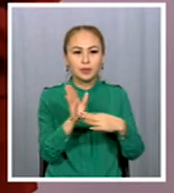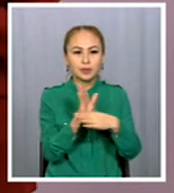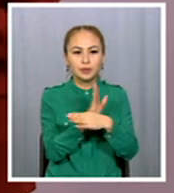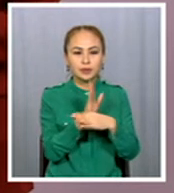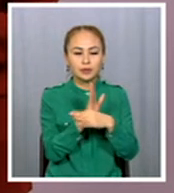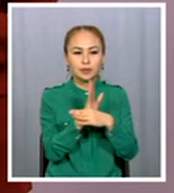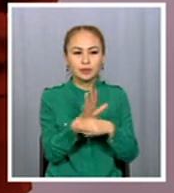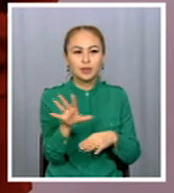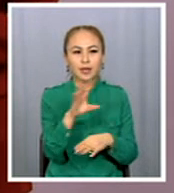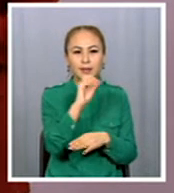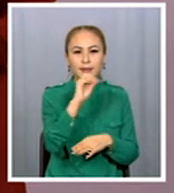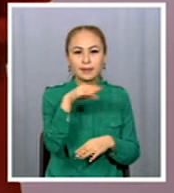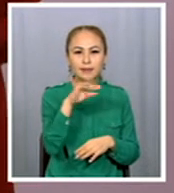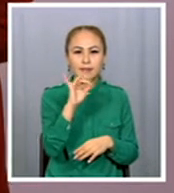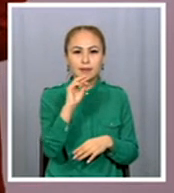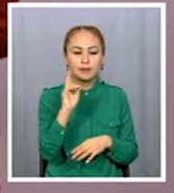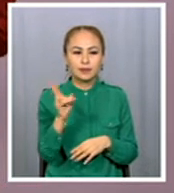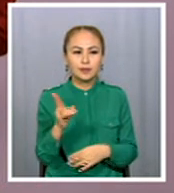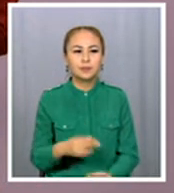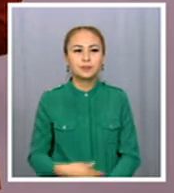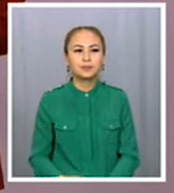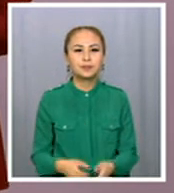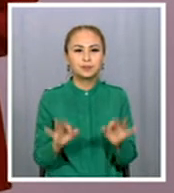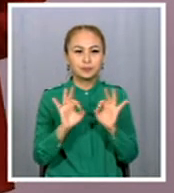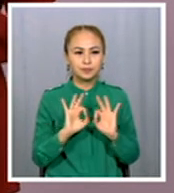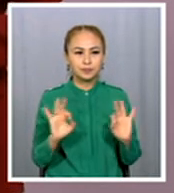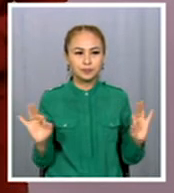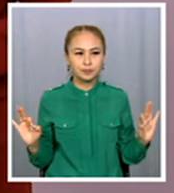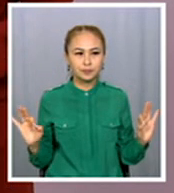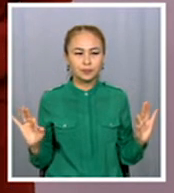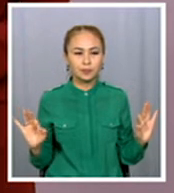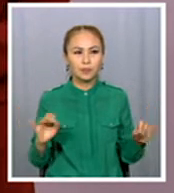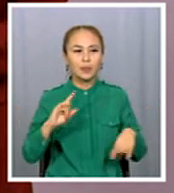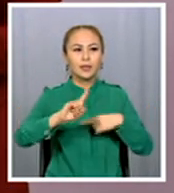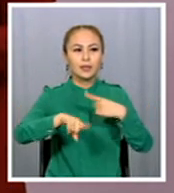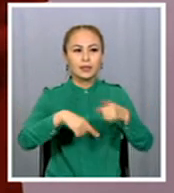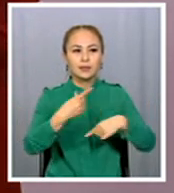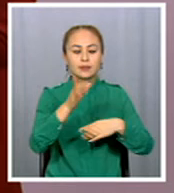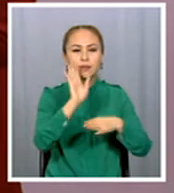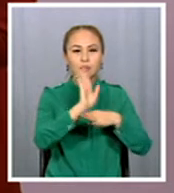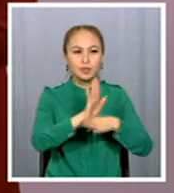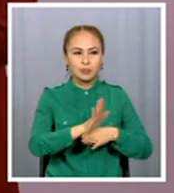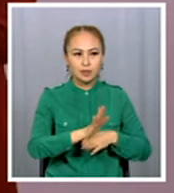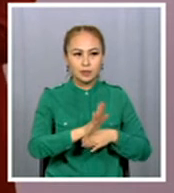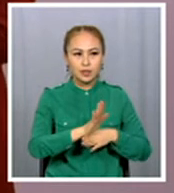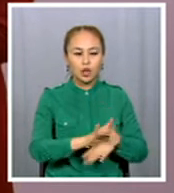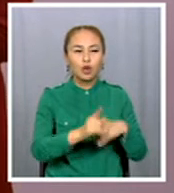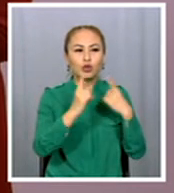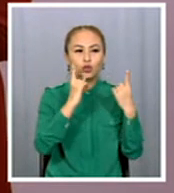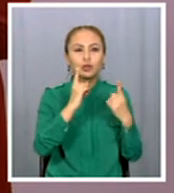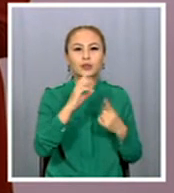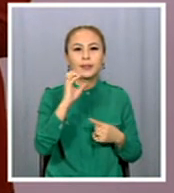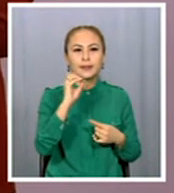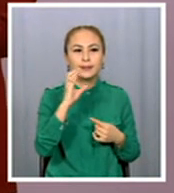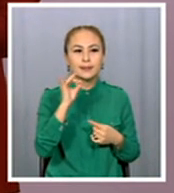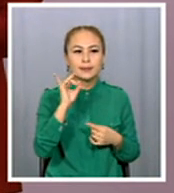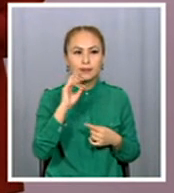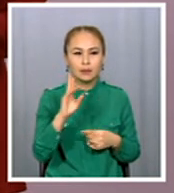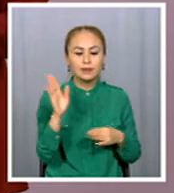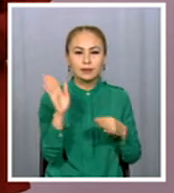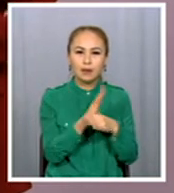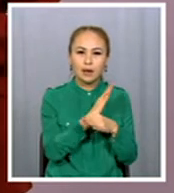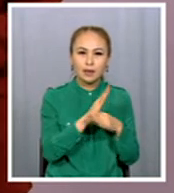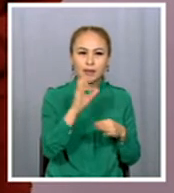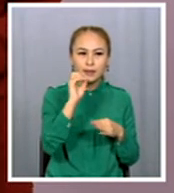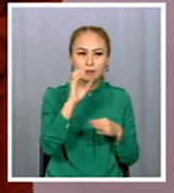Әрине, етістік. Тамаша. Келесі тапсырмамыз. күрделі етістікті дара